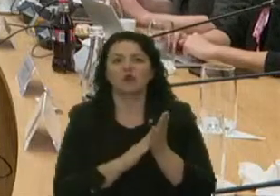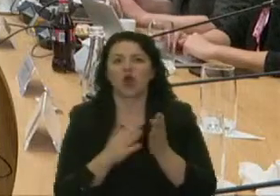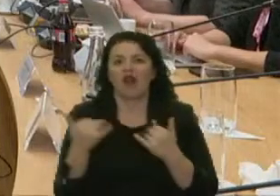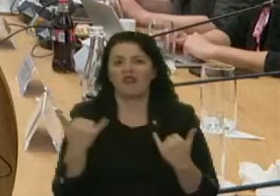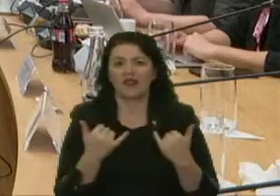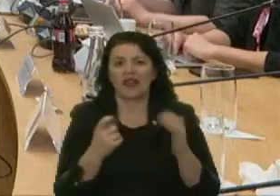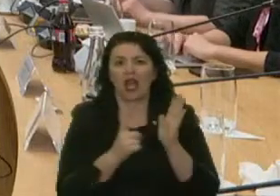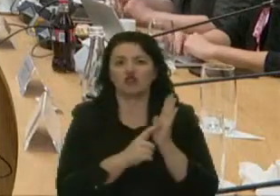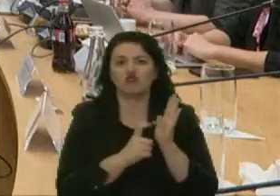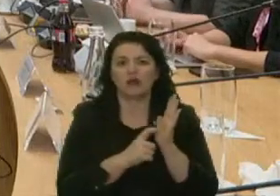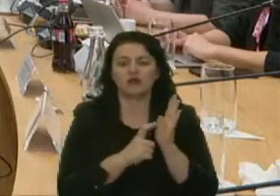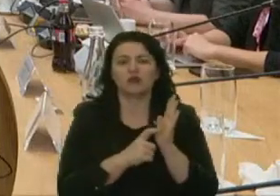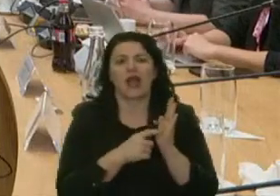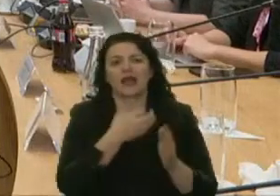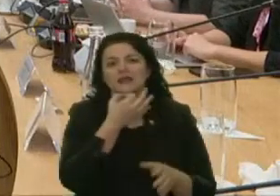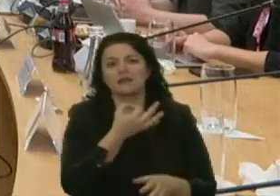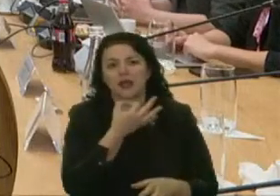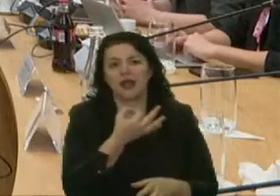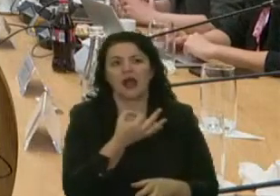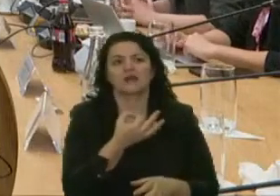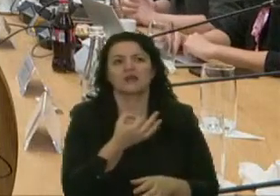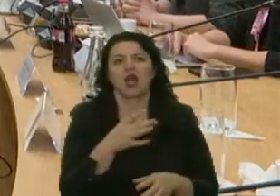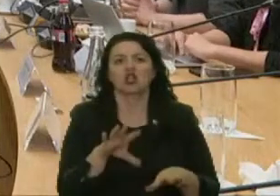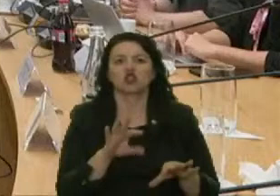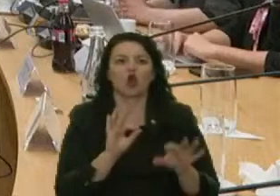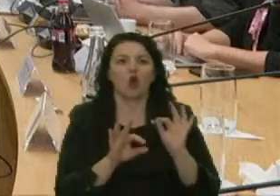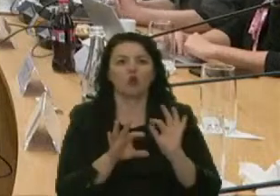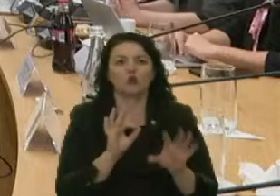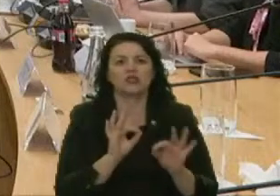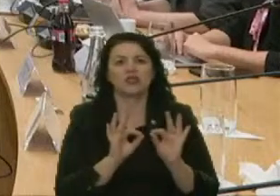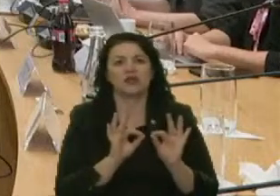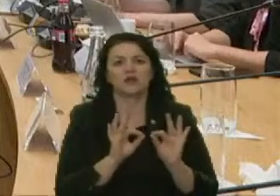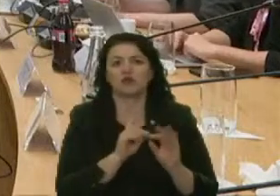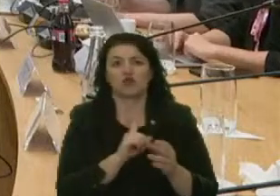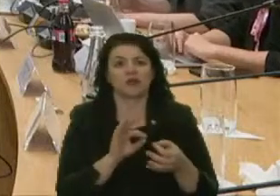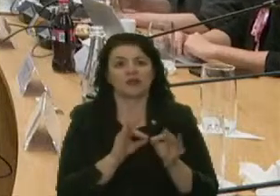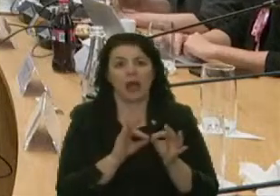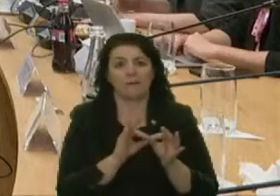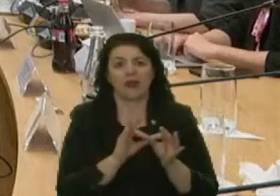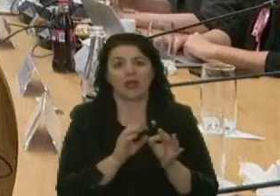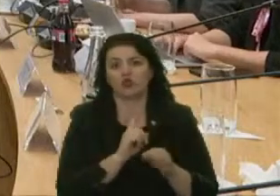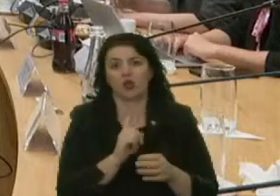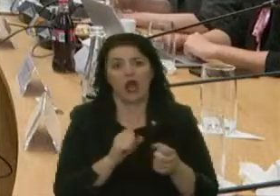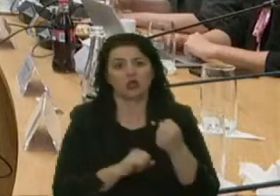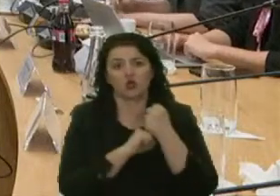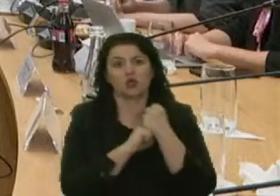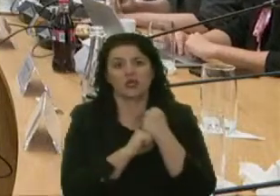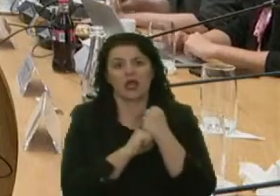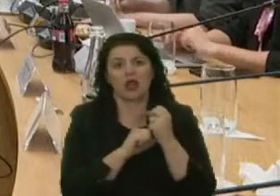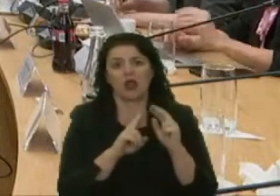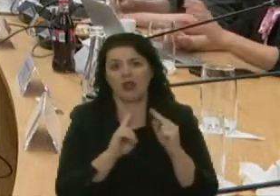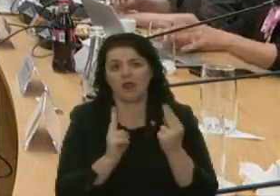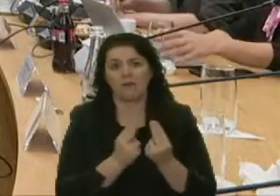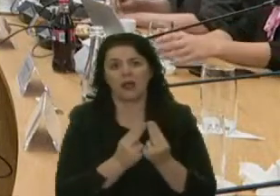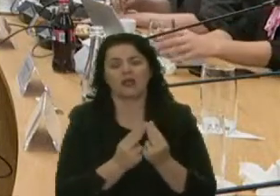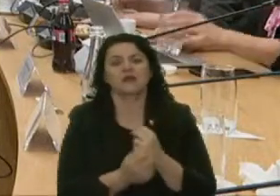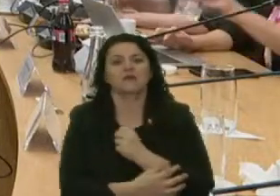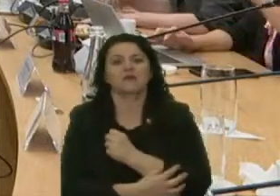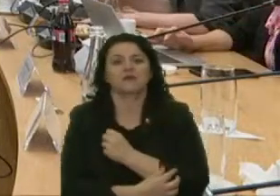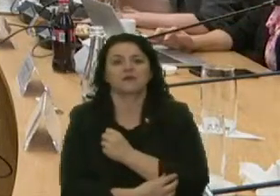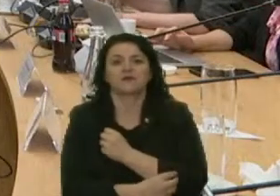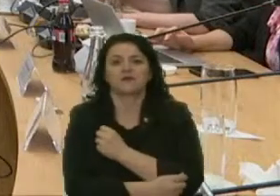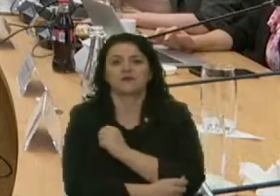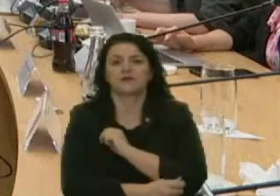și am cerut explicații și am venit cu poate cu alte Soluții nu înseamnă înseamnă că nu le am susținut deplin și asta